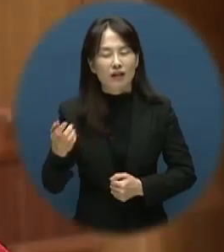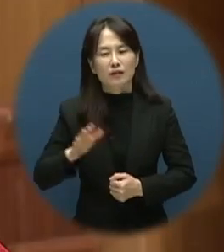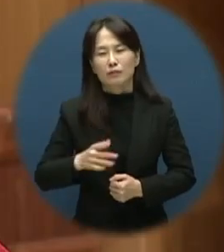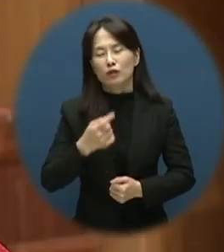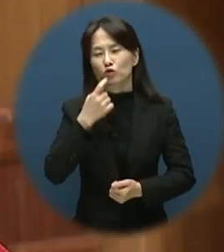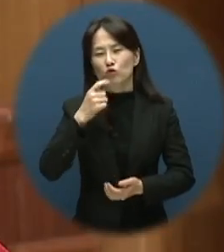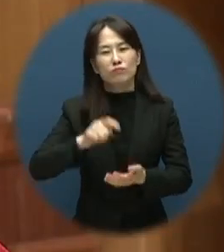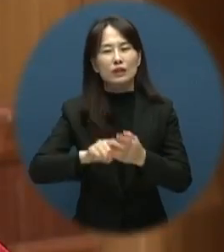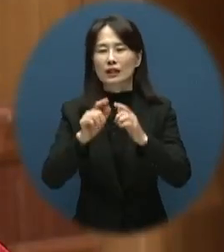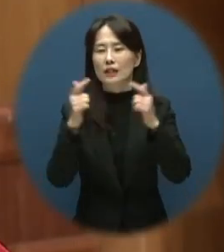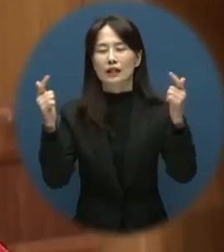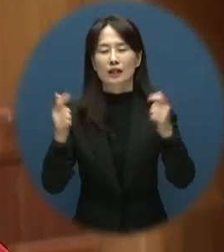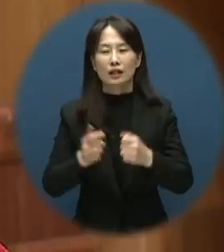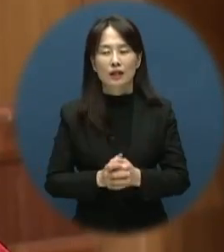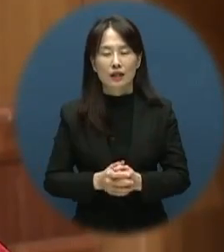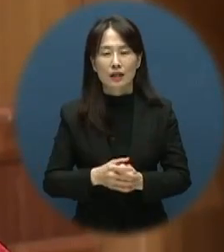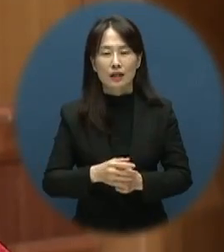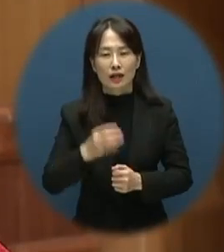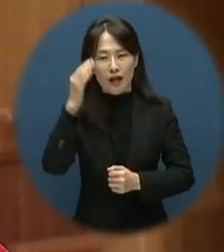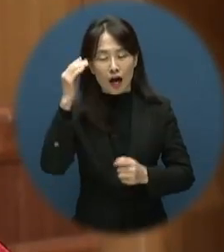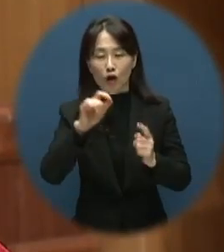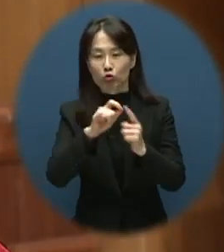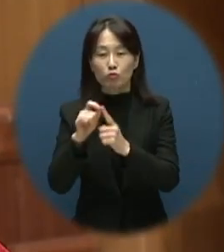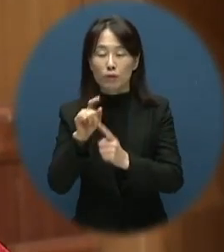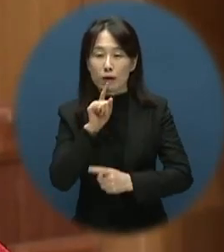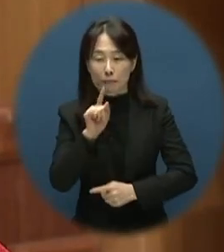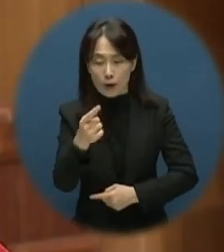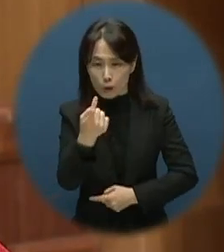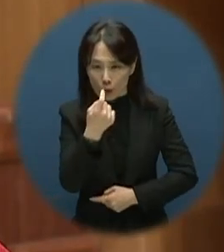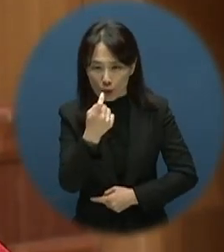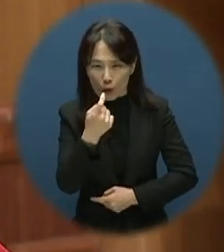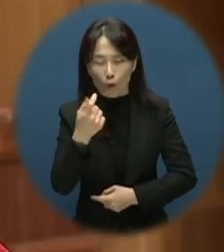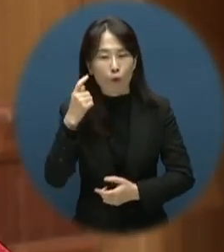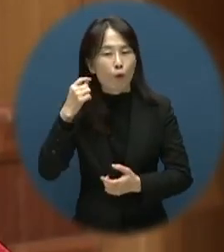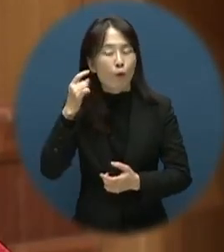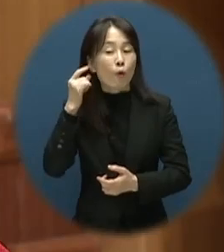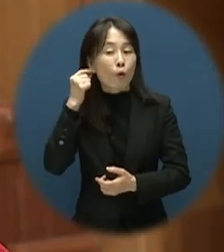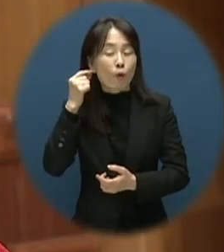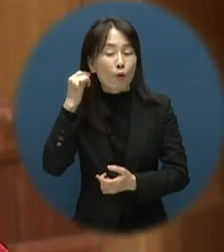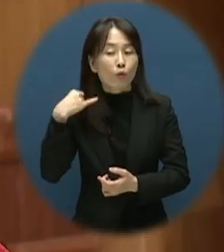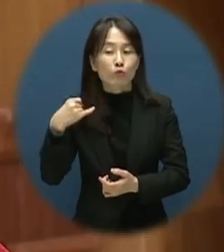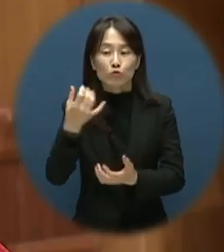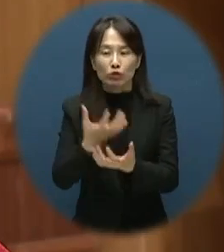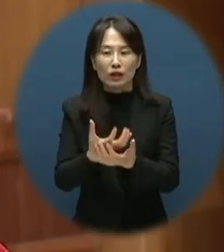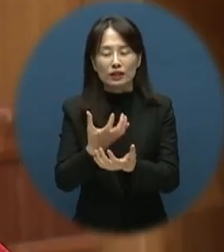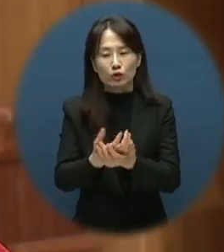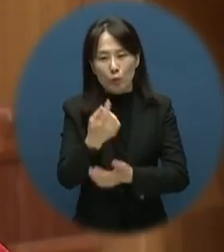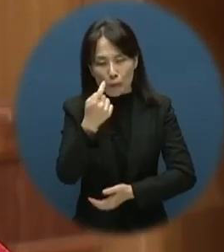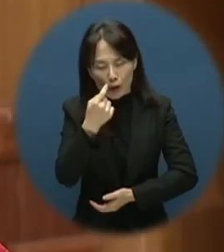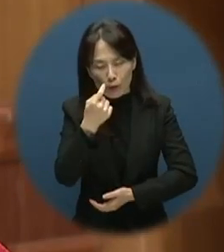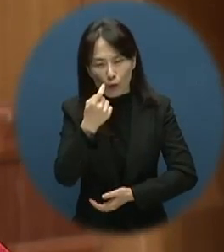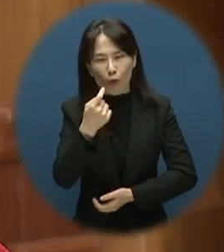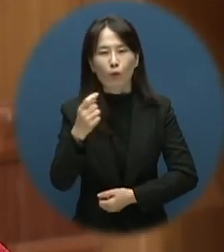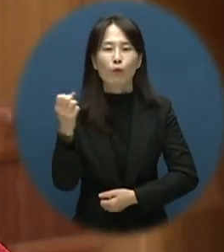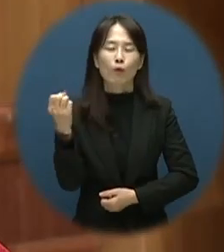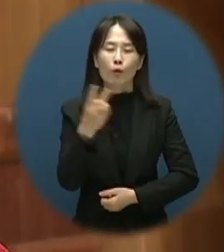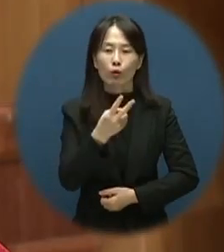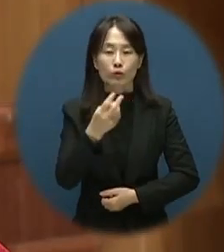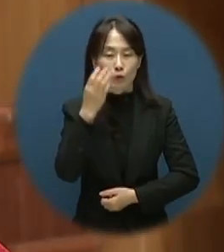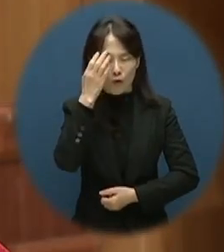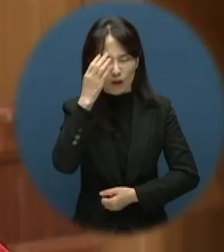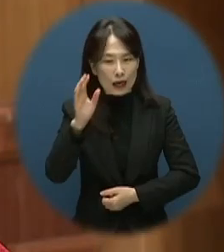그다음 그 한자 한 문도 알아야 되니까 네. 기본적으로 네. 그래서 그런 공부부터 시작해서 그다음 완전히